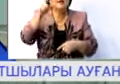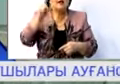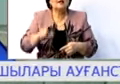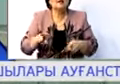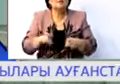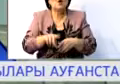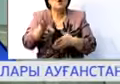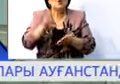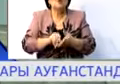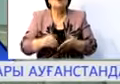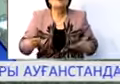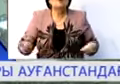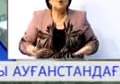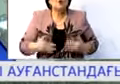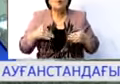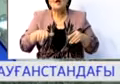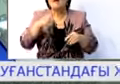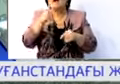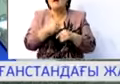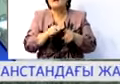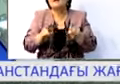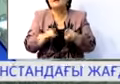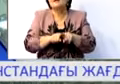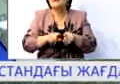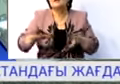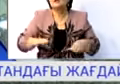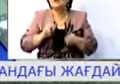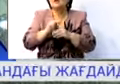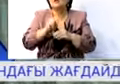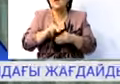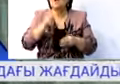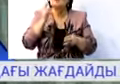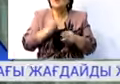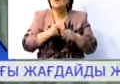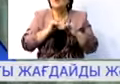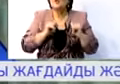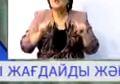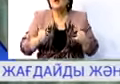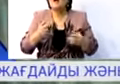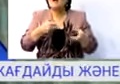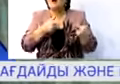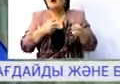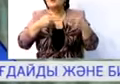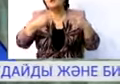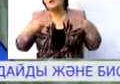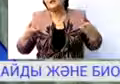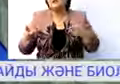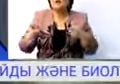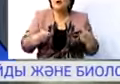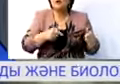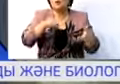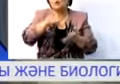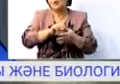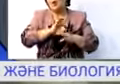өркениетіне өнегесімен үн қосты. Алғаш жылқыны қолға үйретіп, металлургияны дамытып, қару-жарақ, сауыт-сайман дайындау